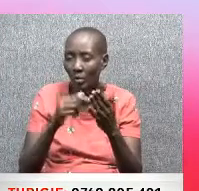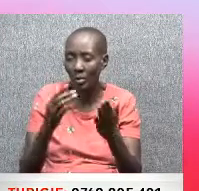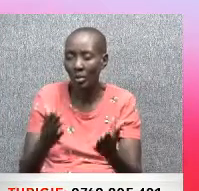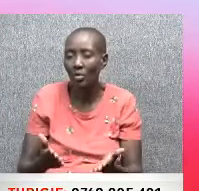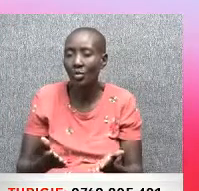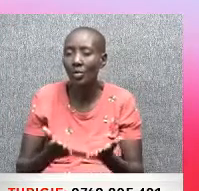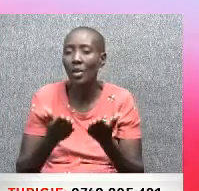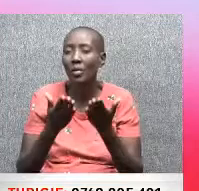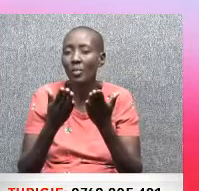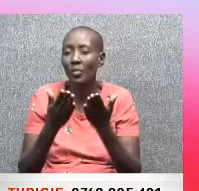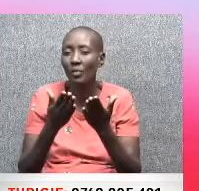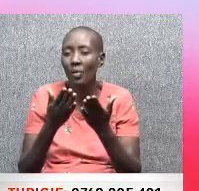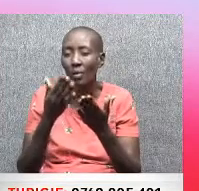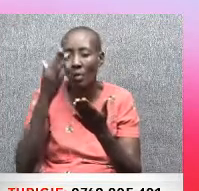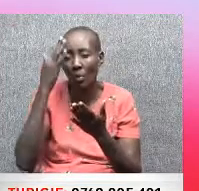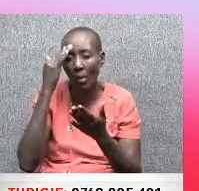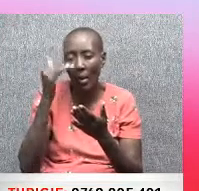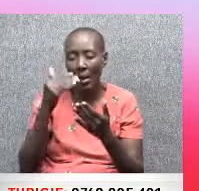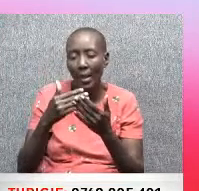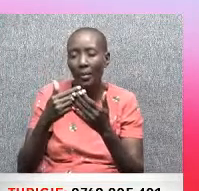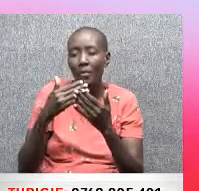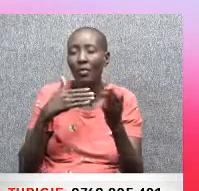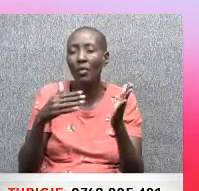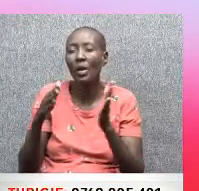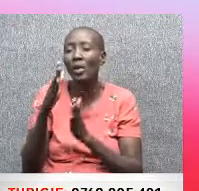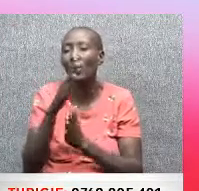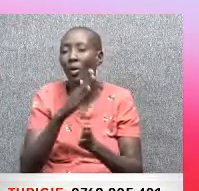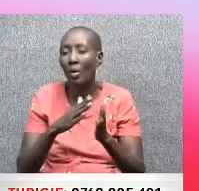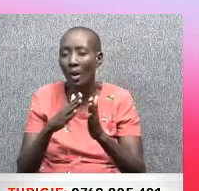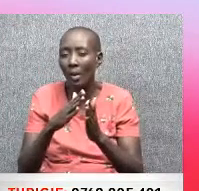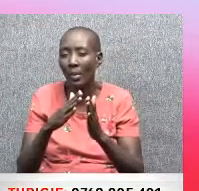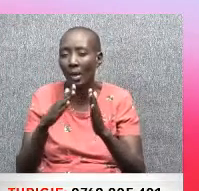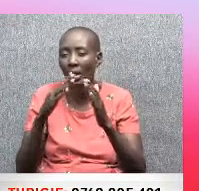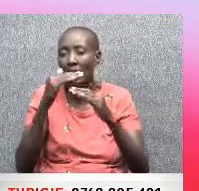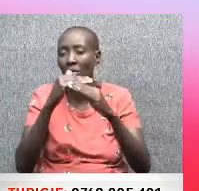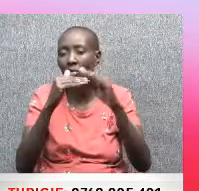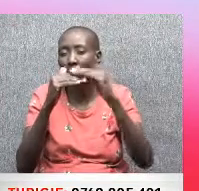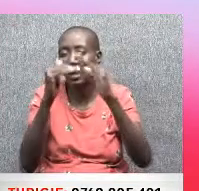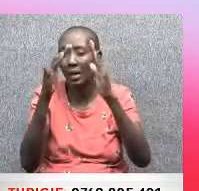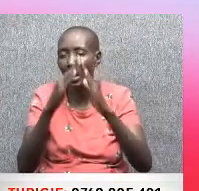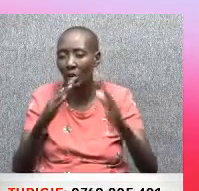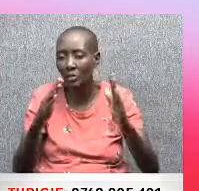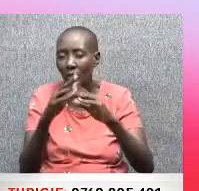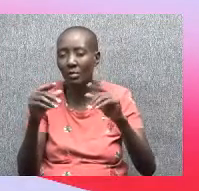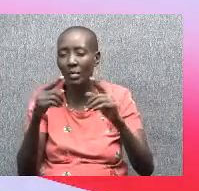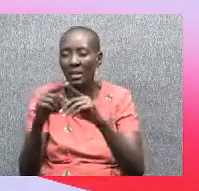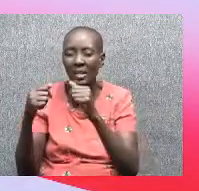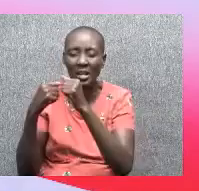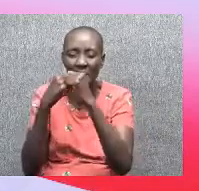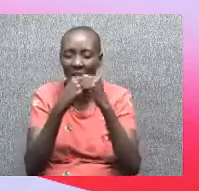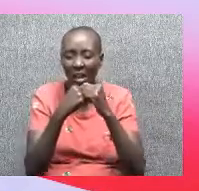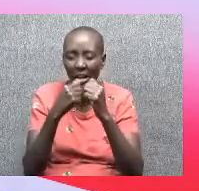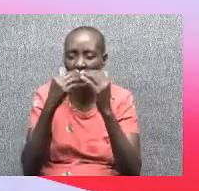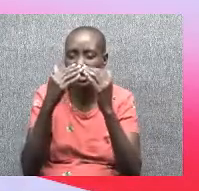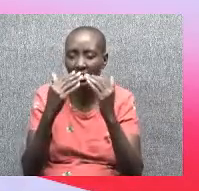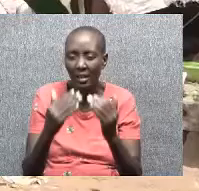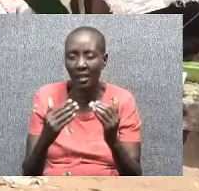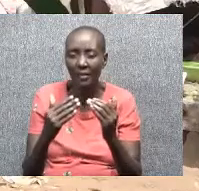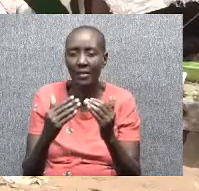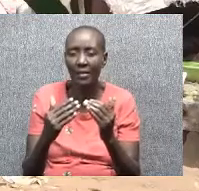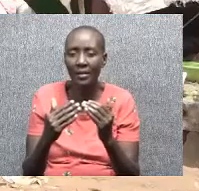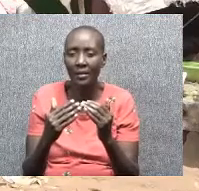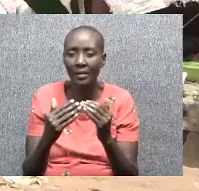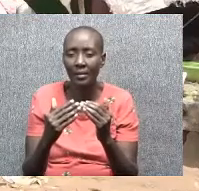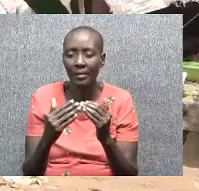kujenga nyumba za bei nafuu kukumbwa na hitilafu na changamoto nyingi. Mwanahabari wetu Zipora Siokau ana maelezo zaidi.